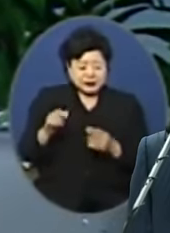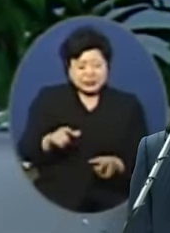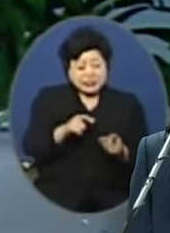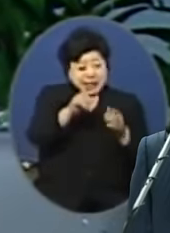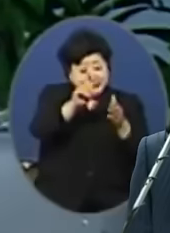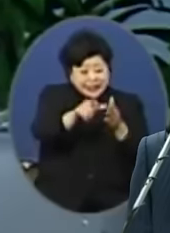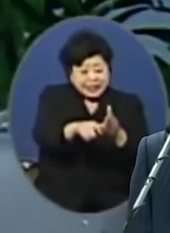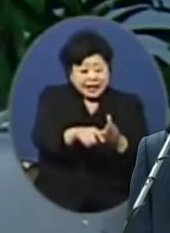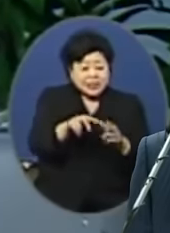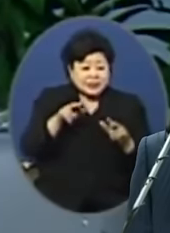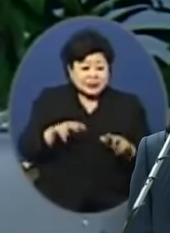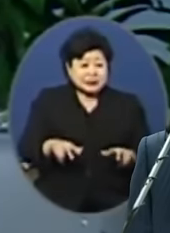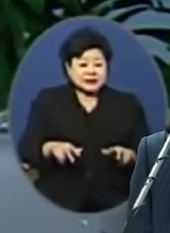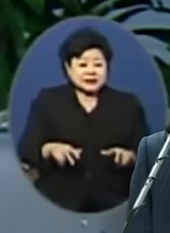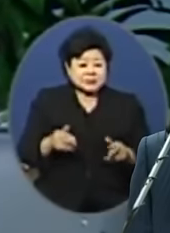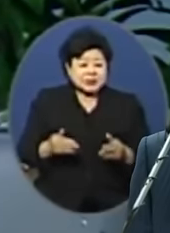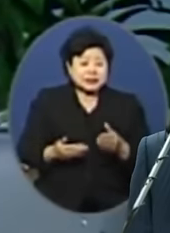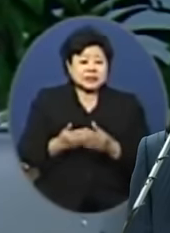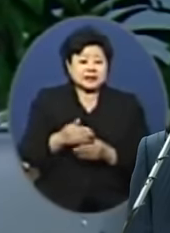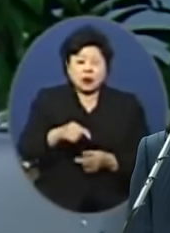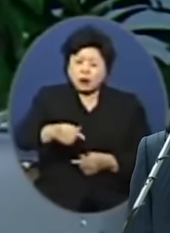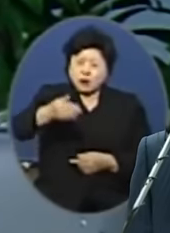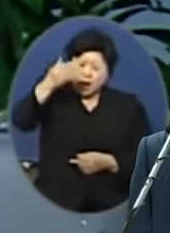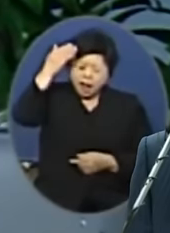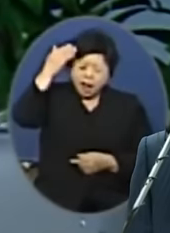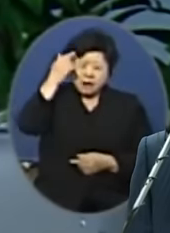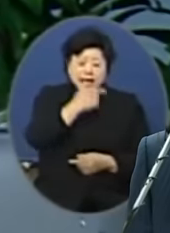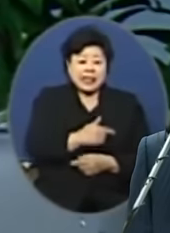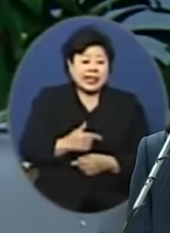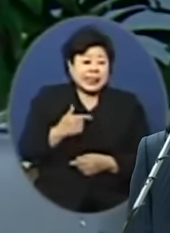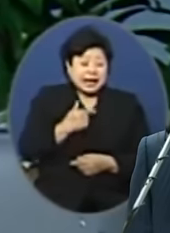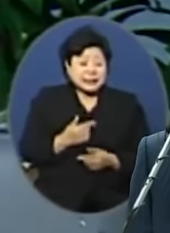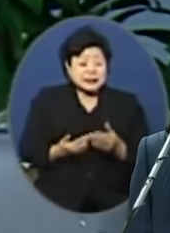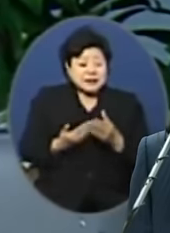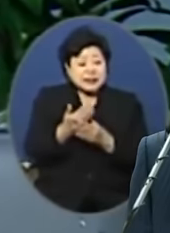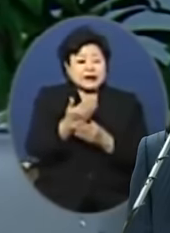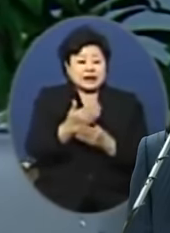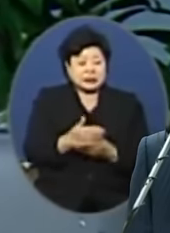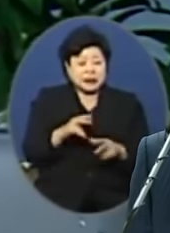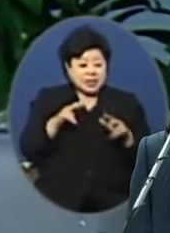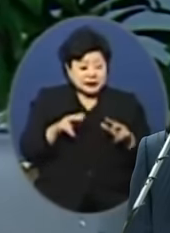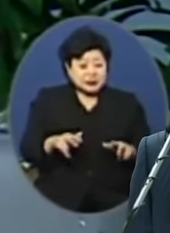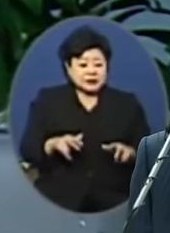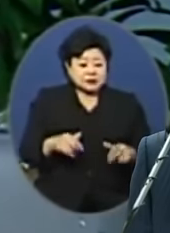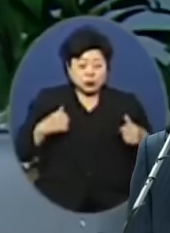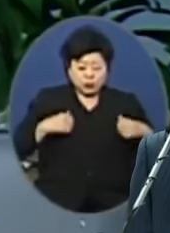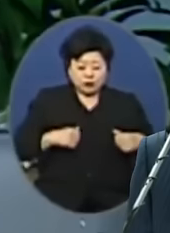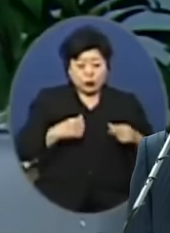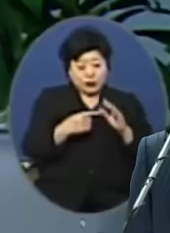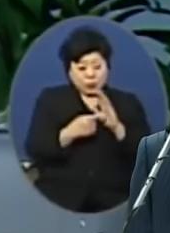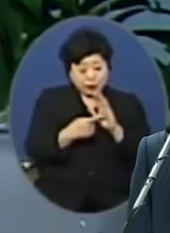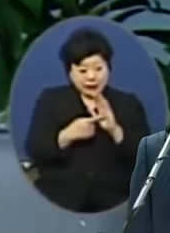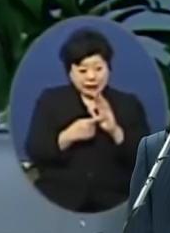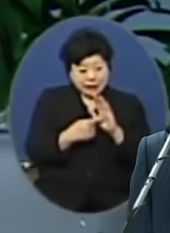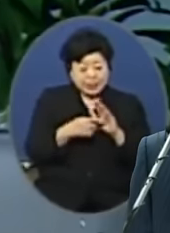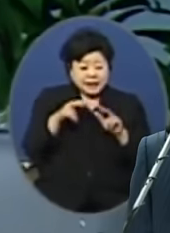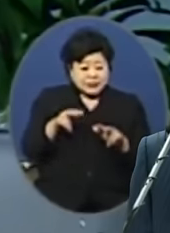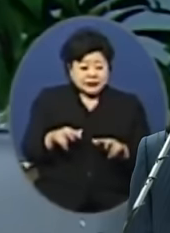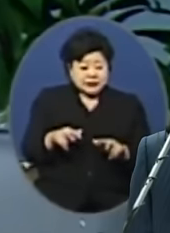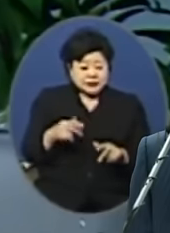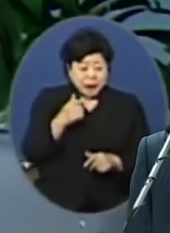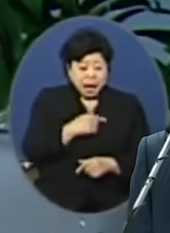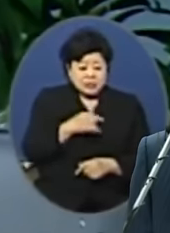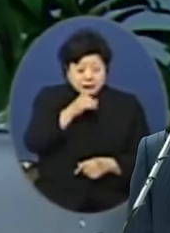사는데 현재 일어나는 일들은 과거에 내 가슴 속에서 일어났던 것이 지금 옷 입고 나오는 것입니다. 지금 여러분